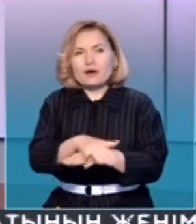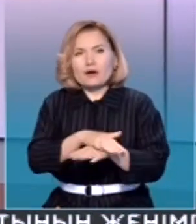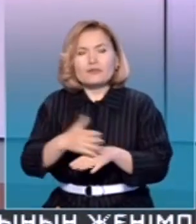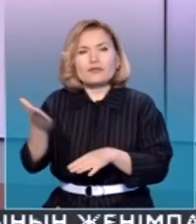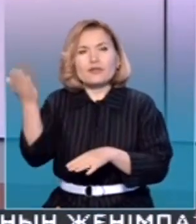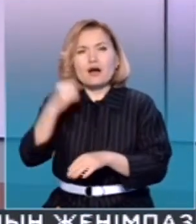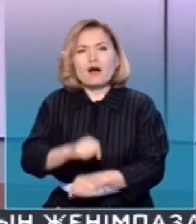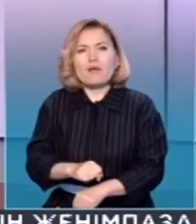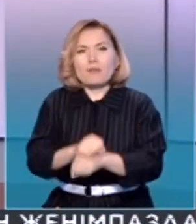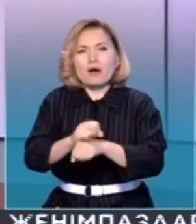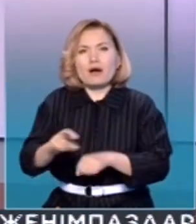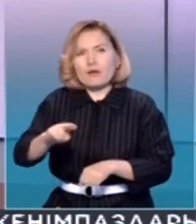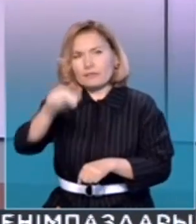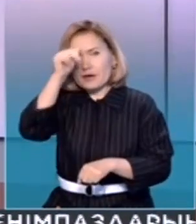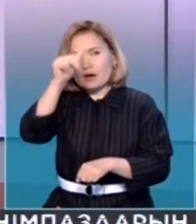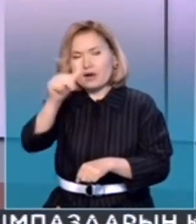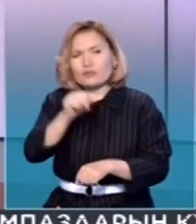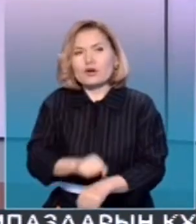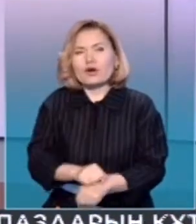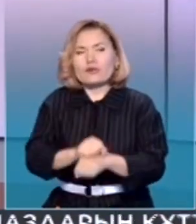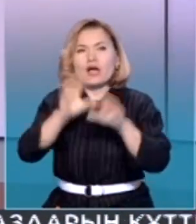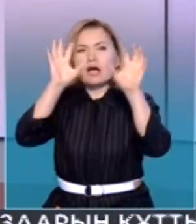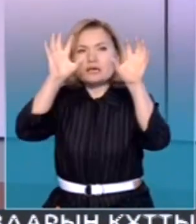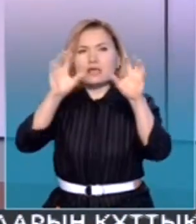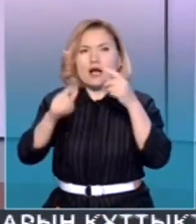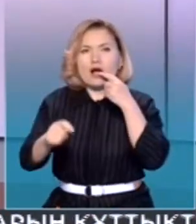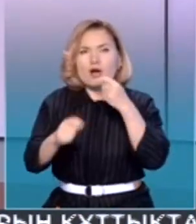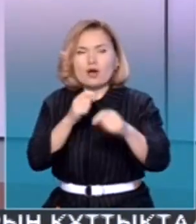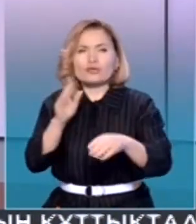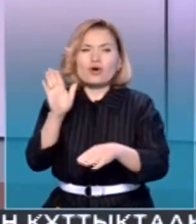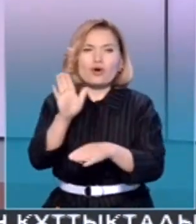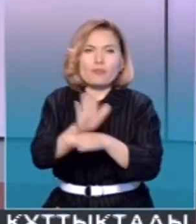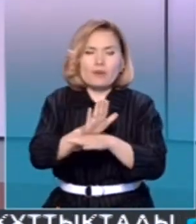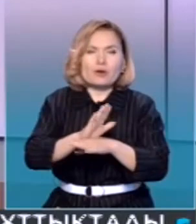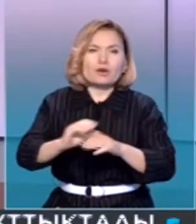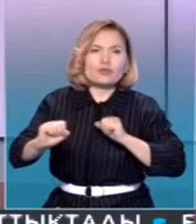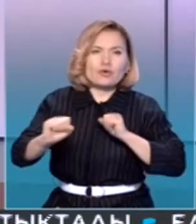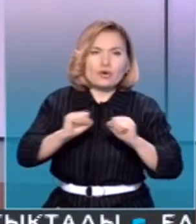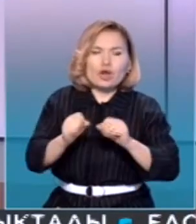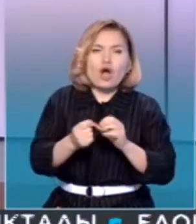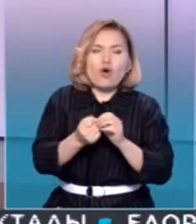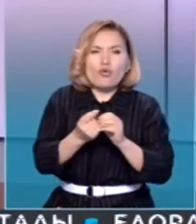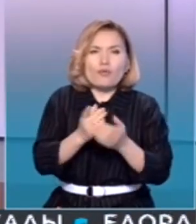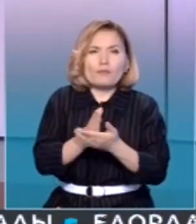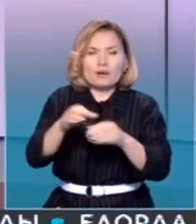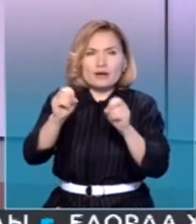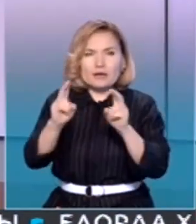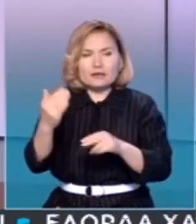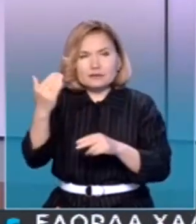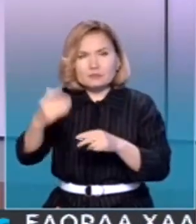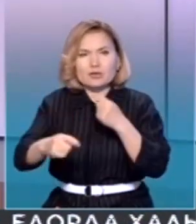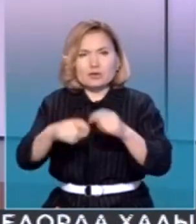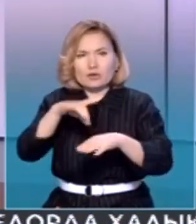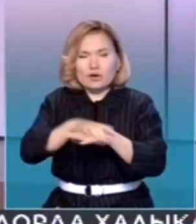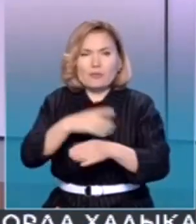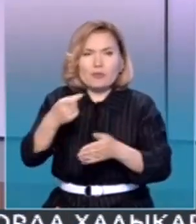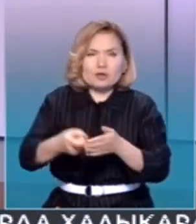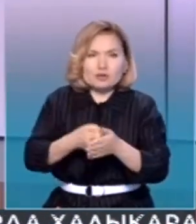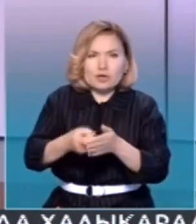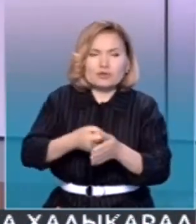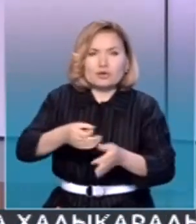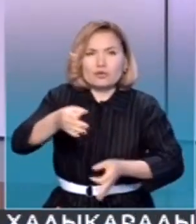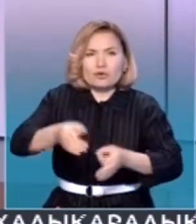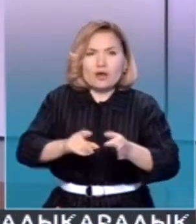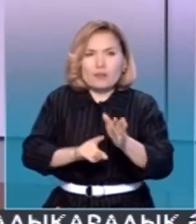қаңтар оқиғасы кезінде заңға қайшы бұйрық беріп, оны орындаған 11 қызметкер тергеуге алынған. Оның бір қатары сотталып